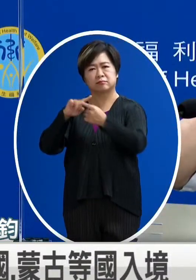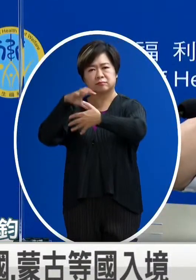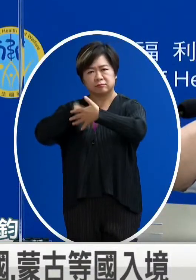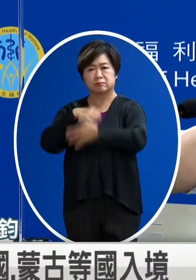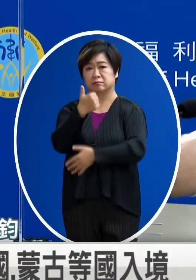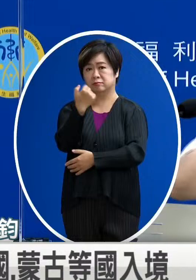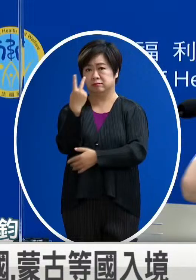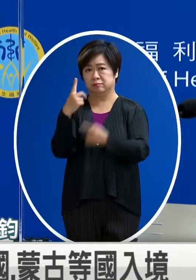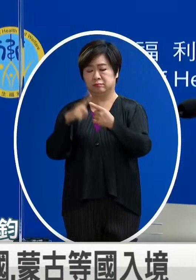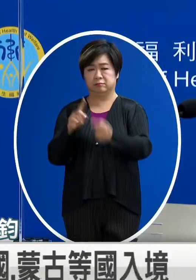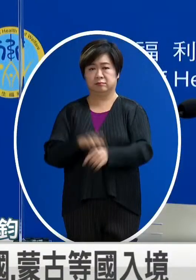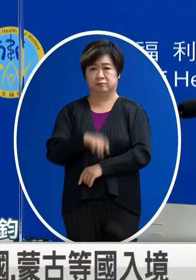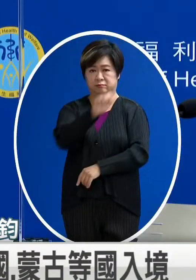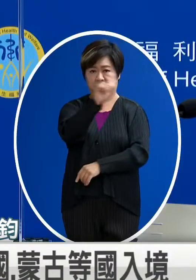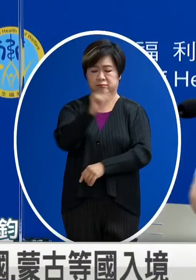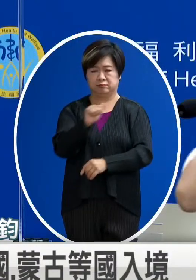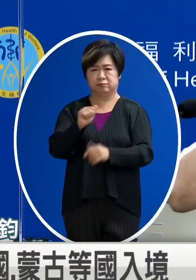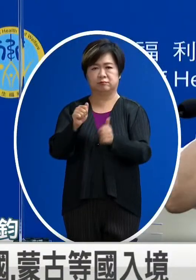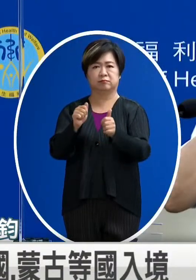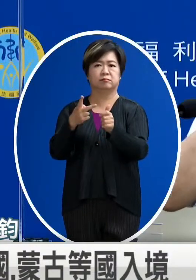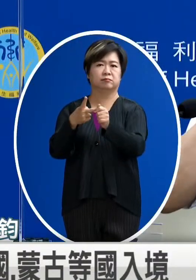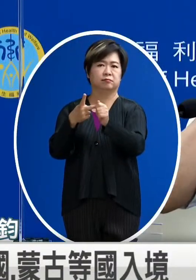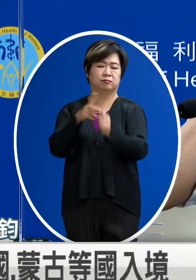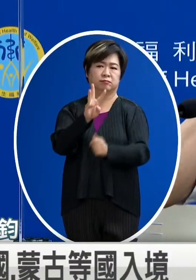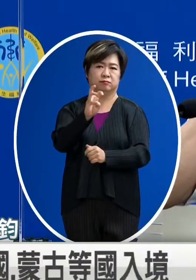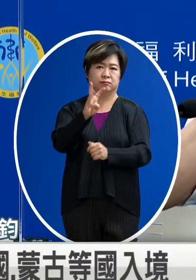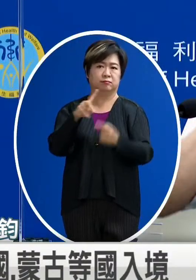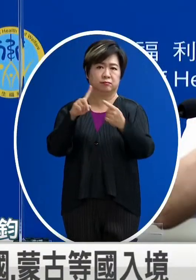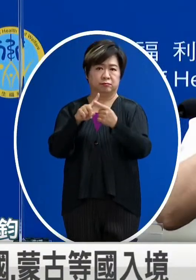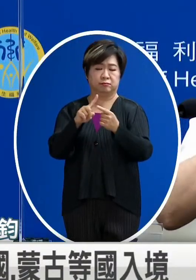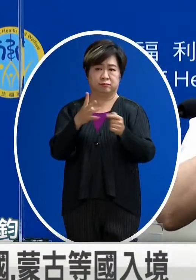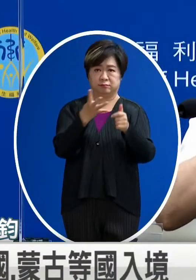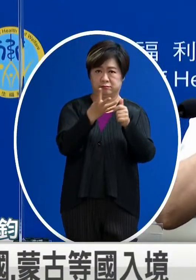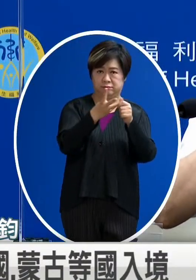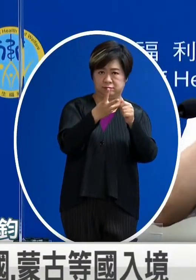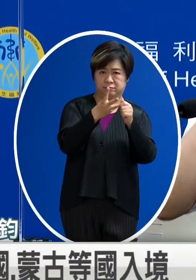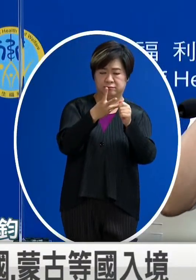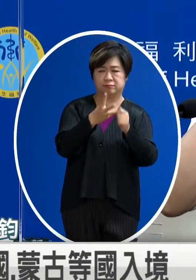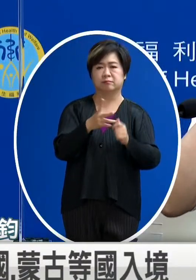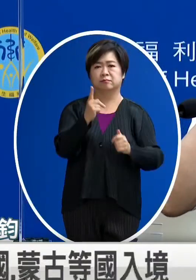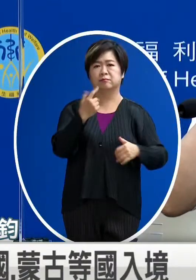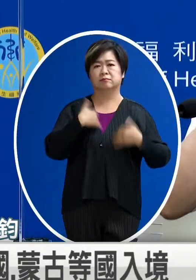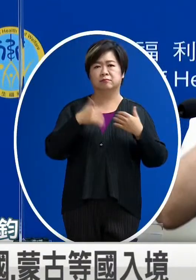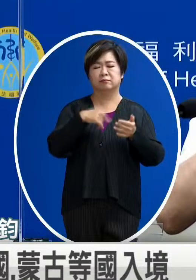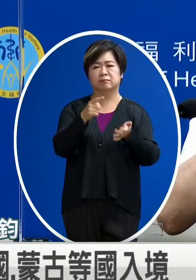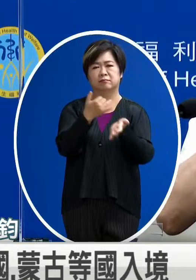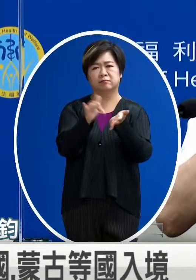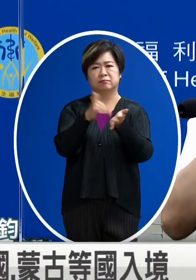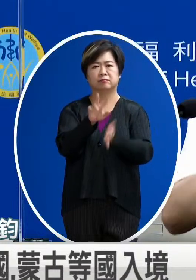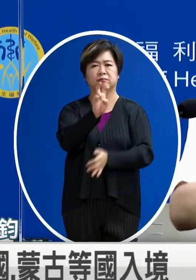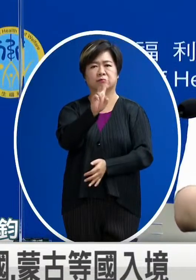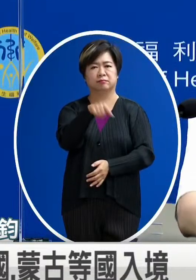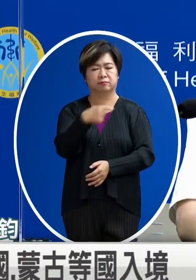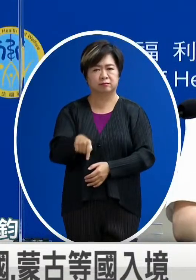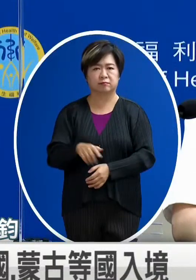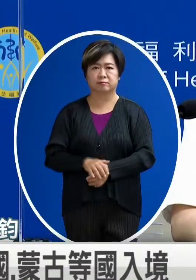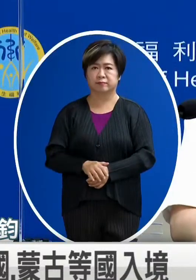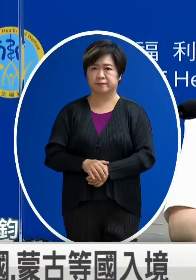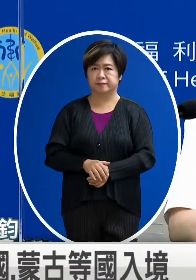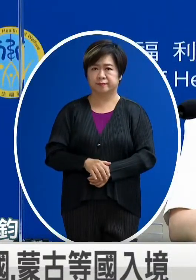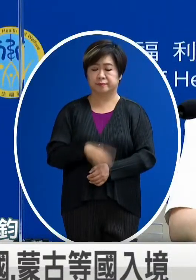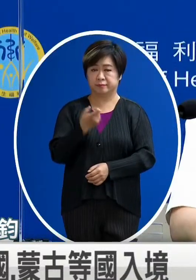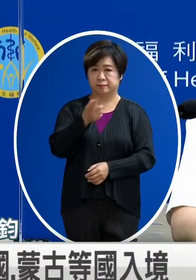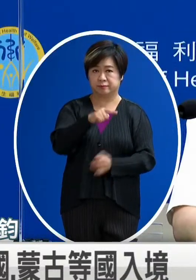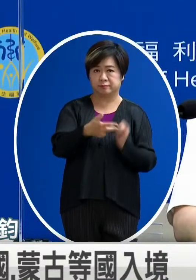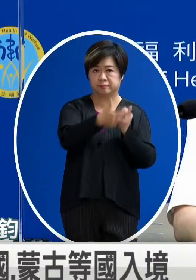52例。那 AZ 疫苗其次是占33例，那第三名的话是科兴，占20例。那接下来